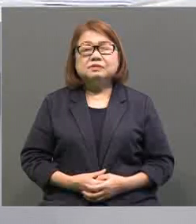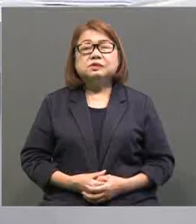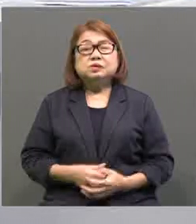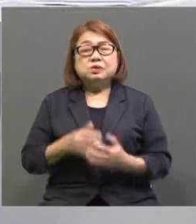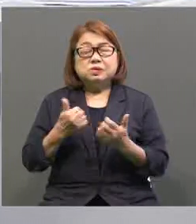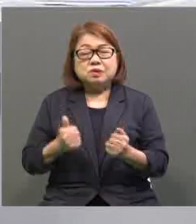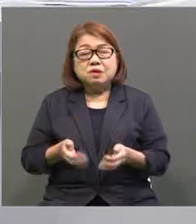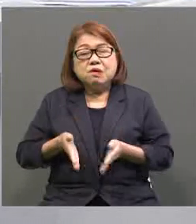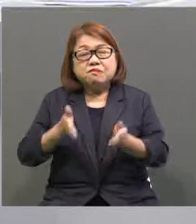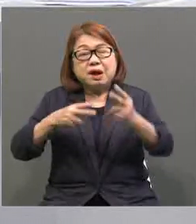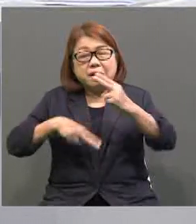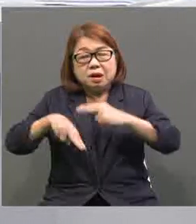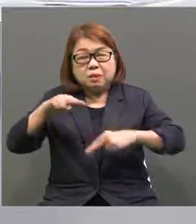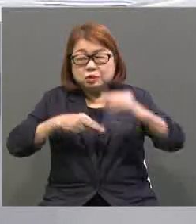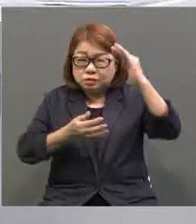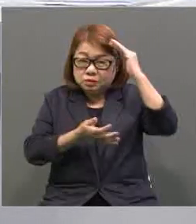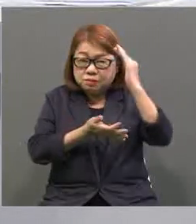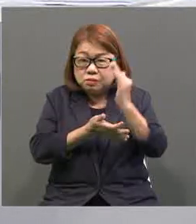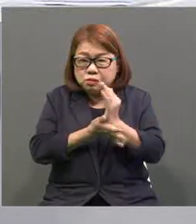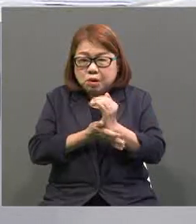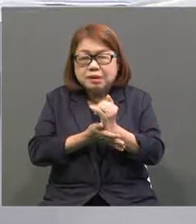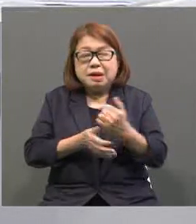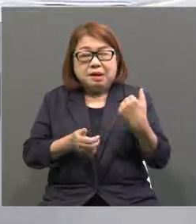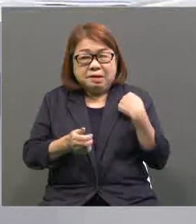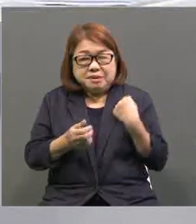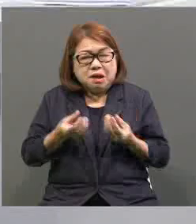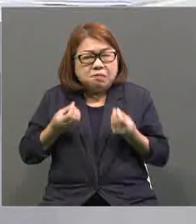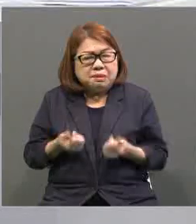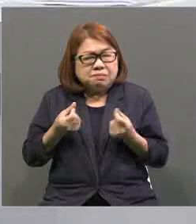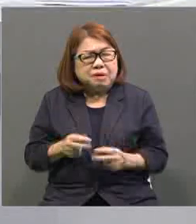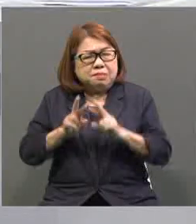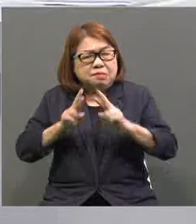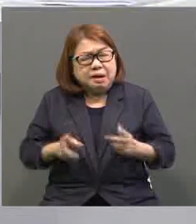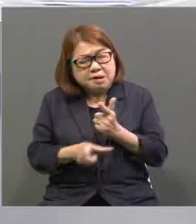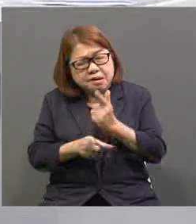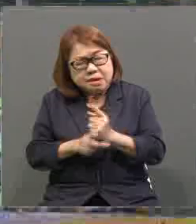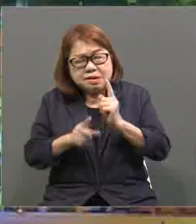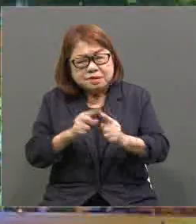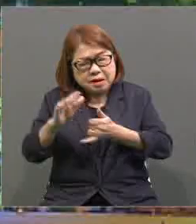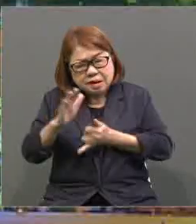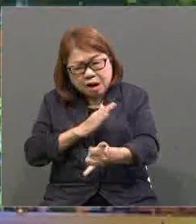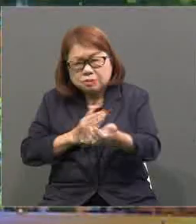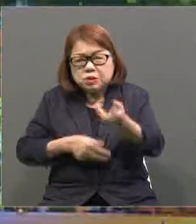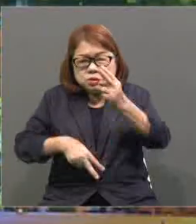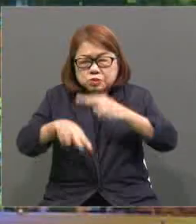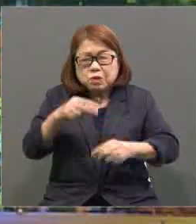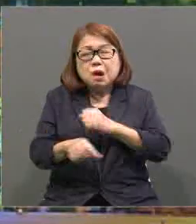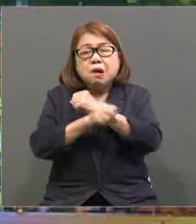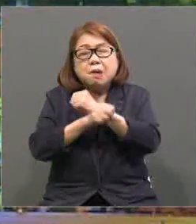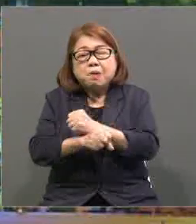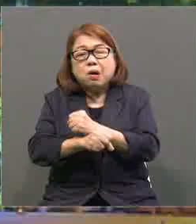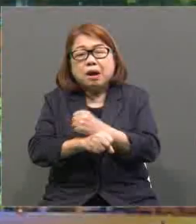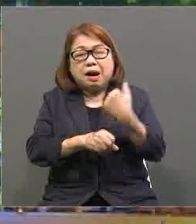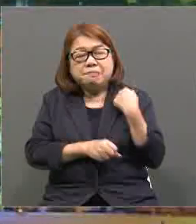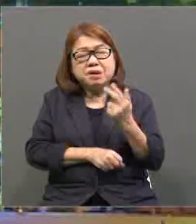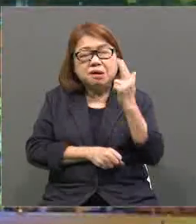ช่วงนี้ฝ่ายปกครองก็ลงพื้นที่ตรวจสถานบันเทิงทั่วประเทศเลยนะครับเพื่อป้องกันและปราบปรามผู้มีอิทธิพลแล้วก็รวมไปถึงเรื่องของการครอบครองอาวุธ